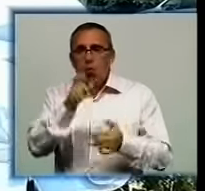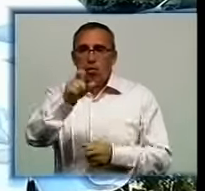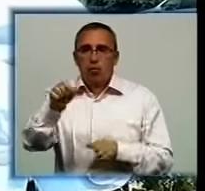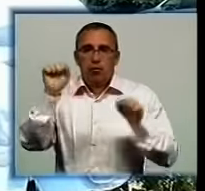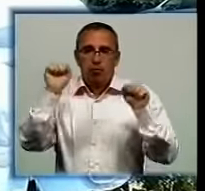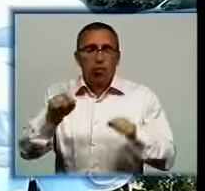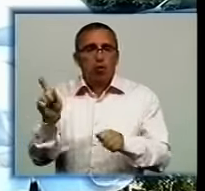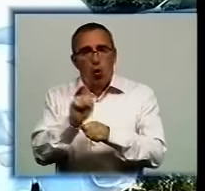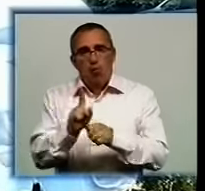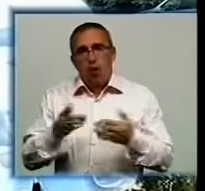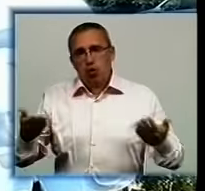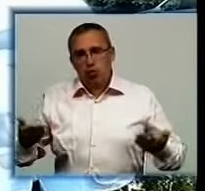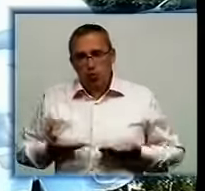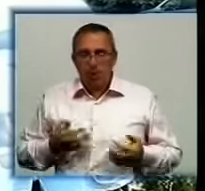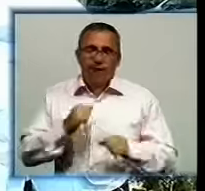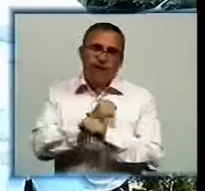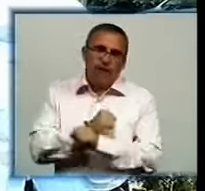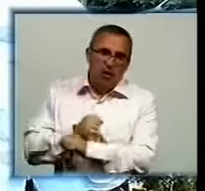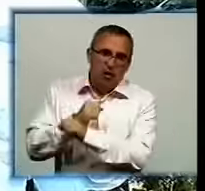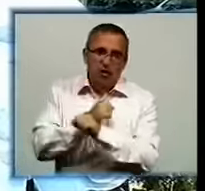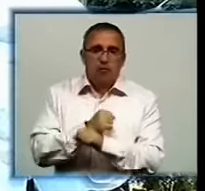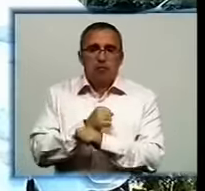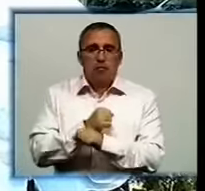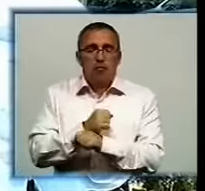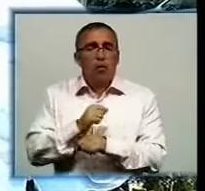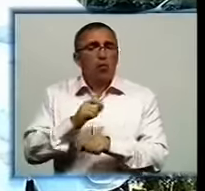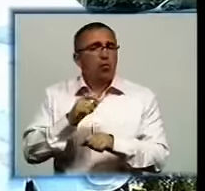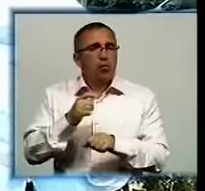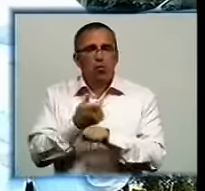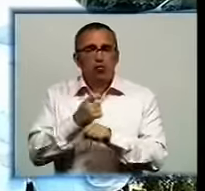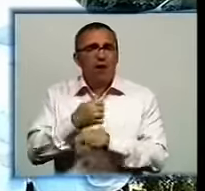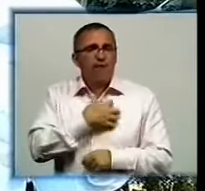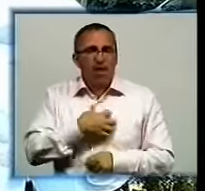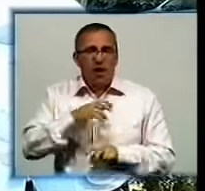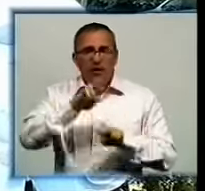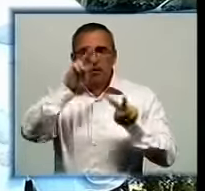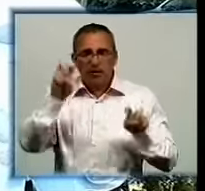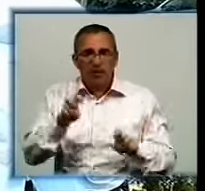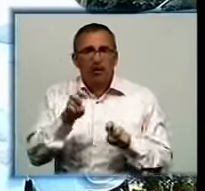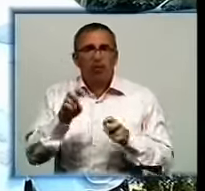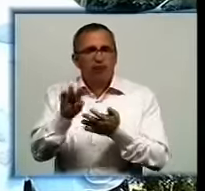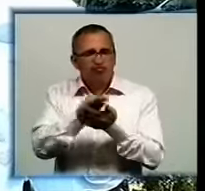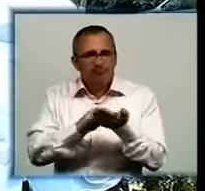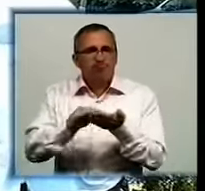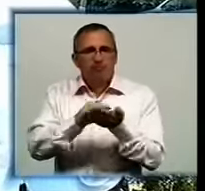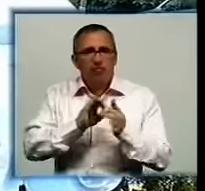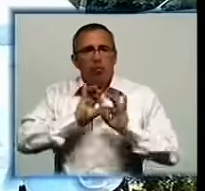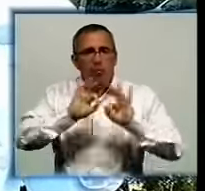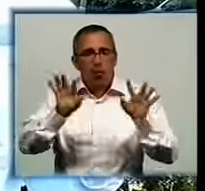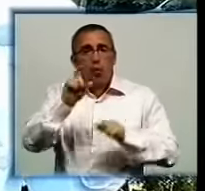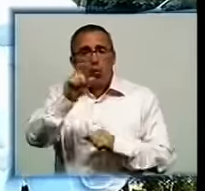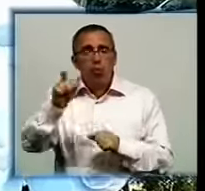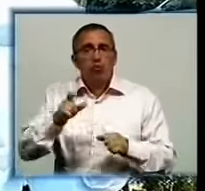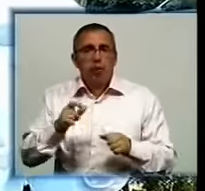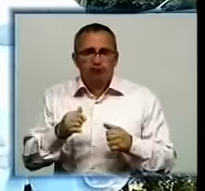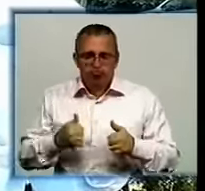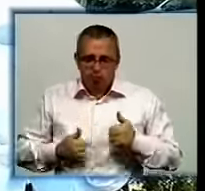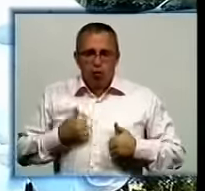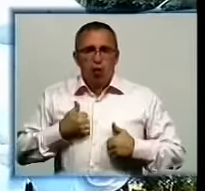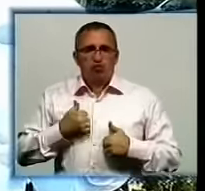і нормально жити, і відпочивати. Дуже важлива тема, і ми про неї вже немало говоримо, про те, щоб люди отримали достойний